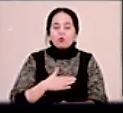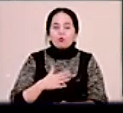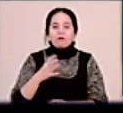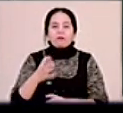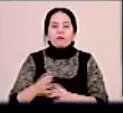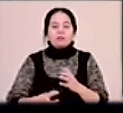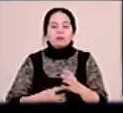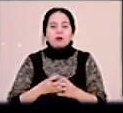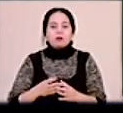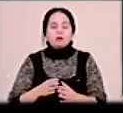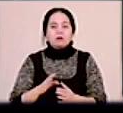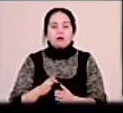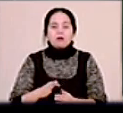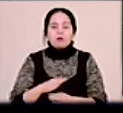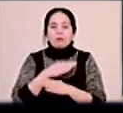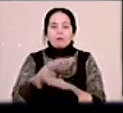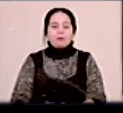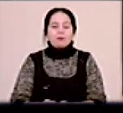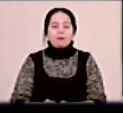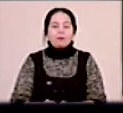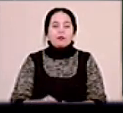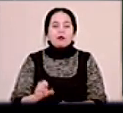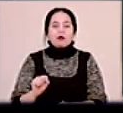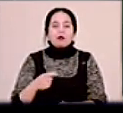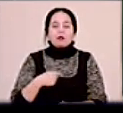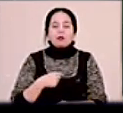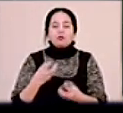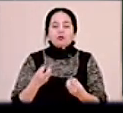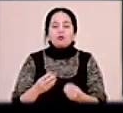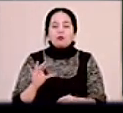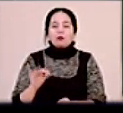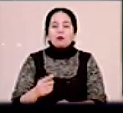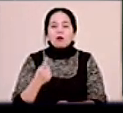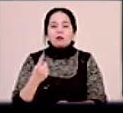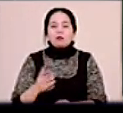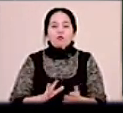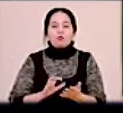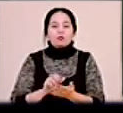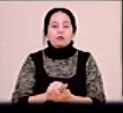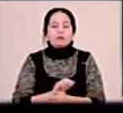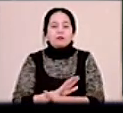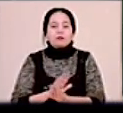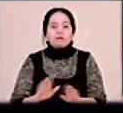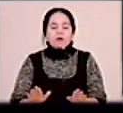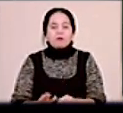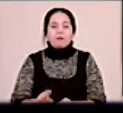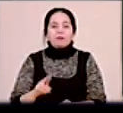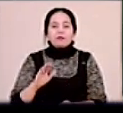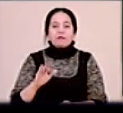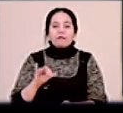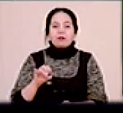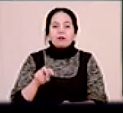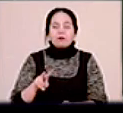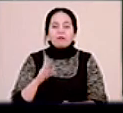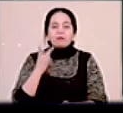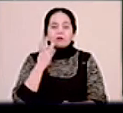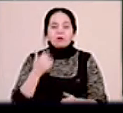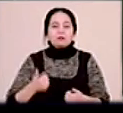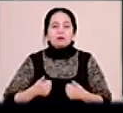Вселенной бесчетное множество миров, а я еще и одного не завоевал. Филипп всегда